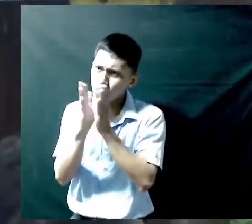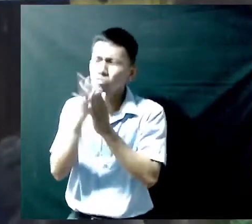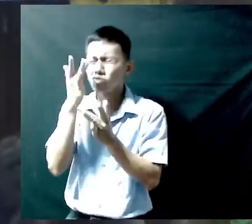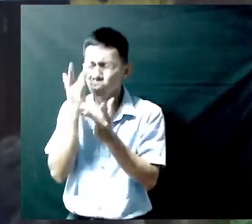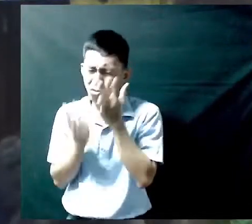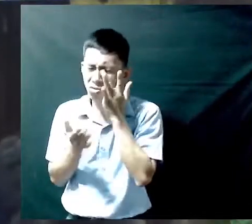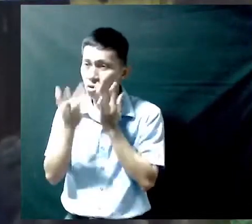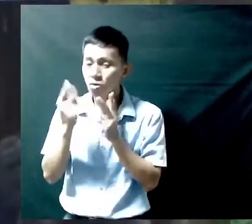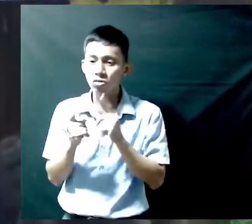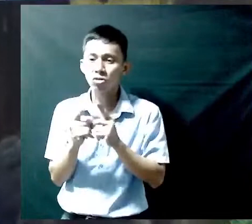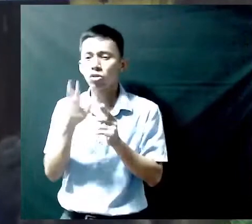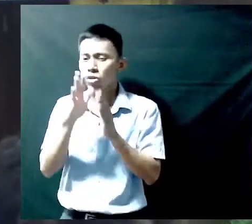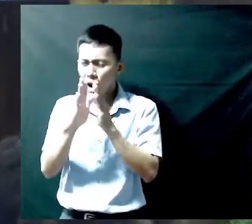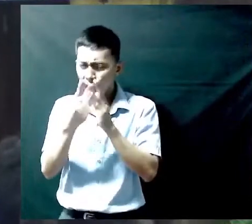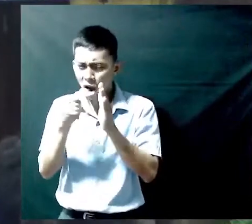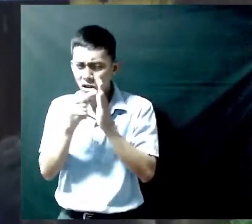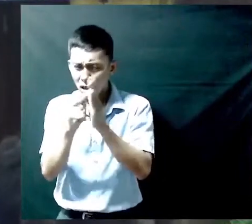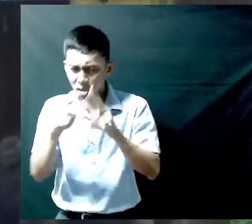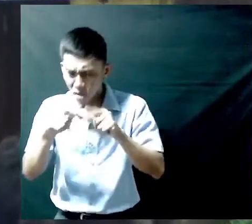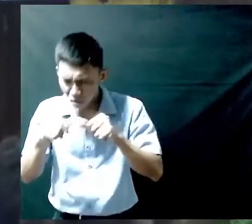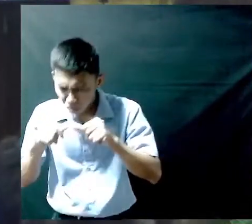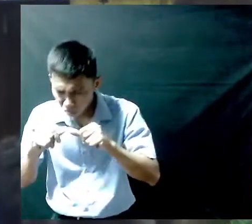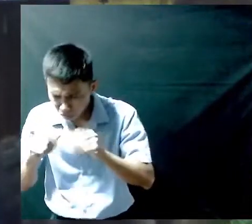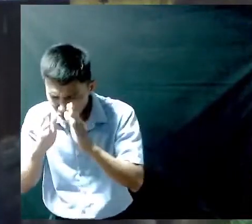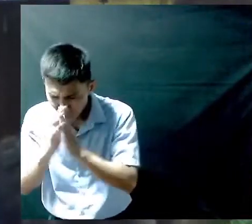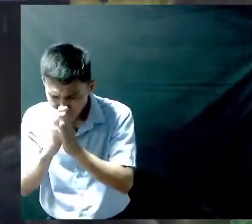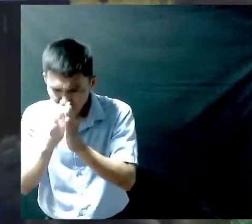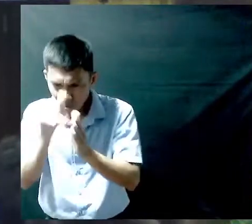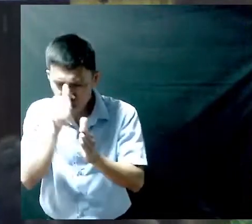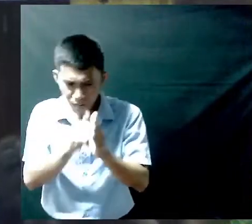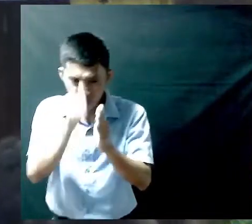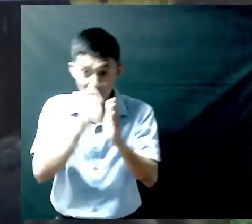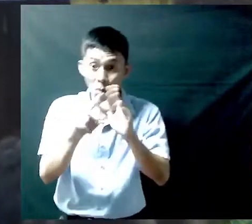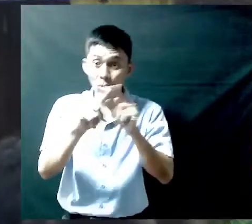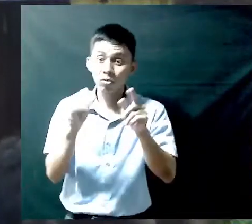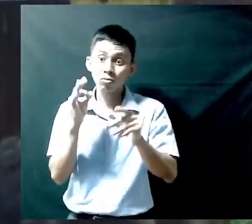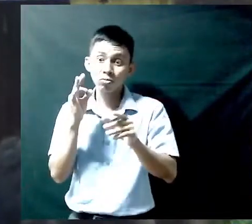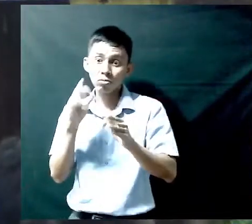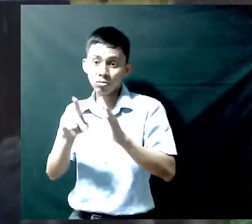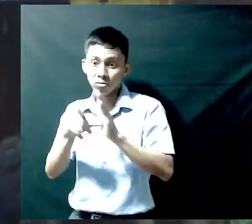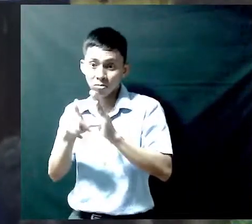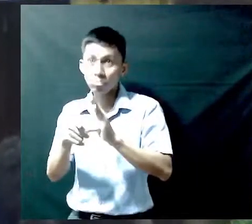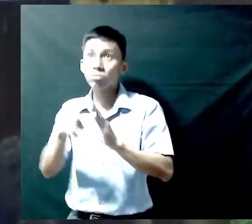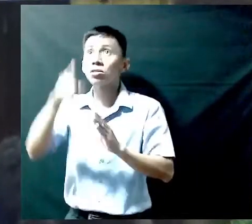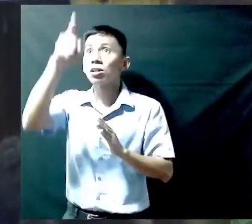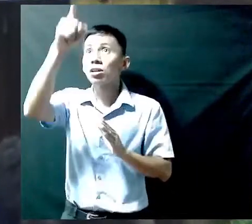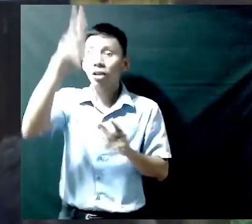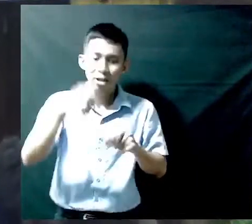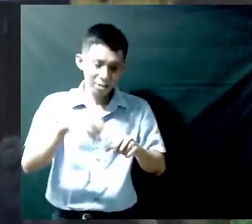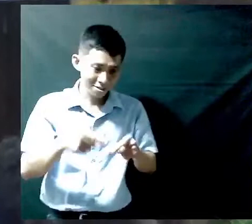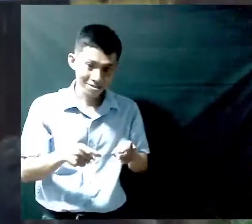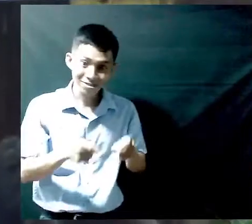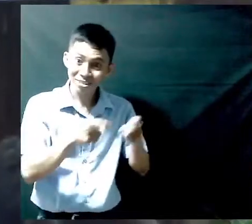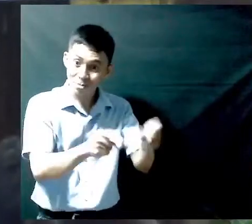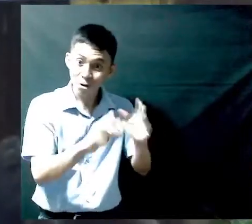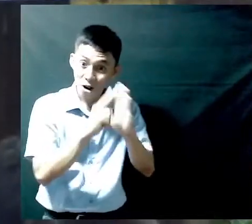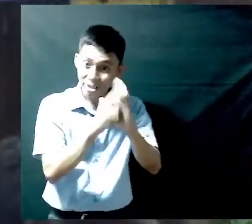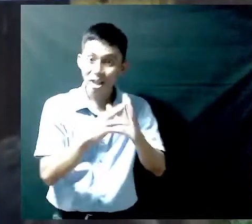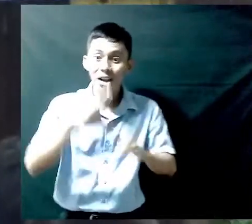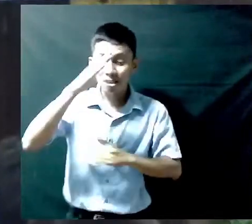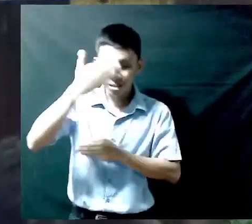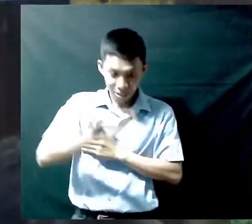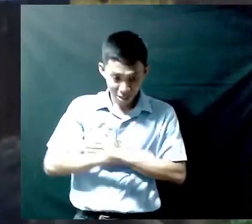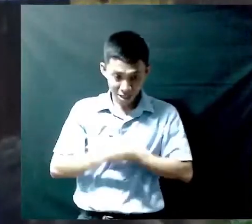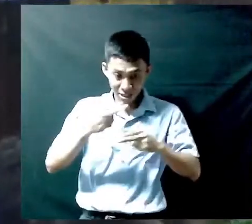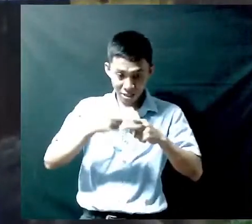ni Lord yung prayer ni Hana. Binigyan ho siya ng anak at pinangalang Samuel. Anyway, ano